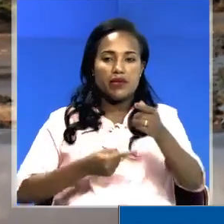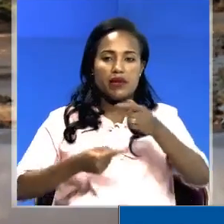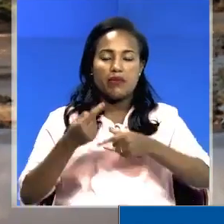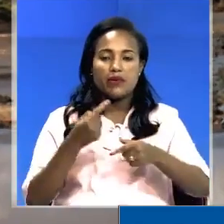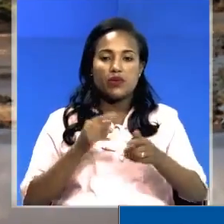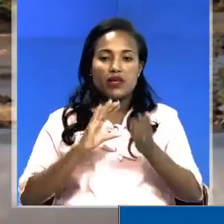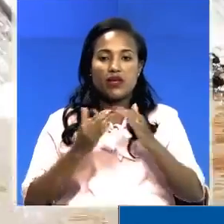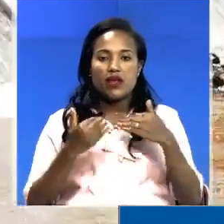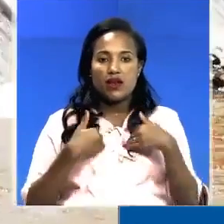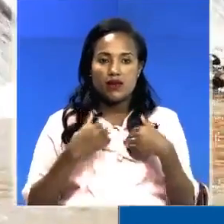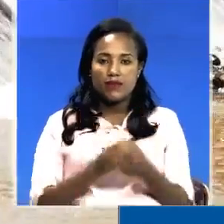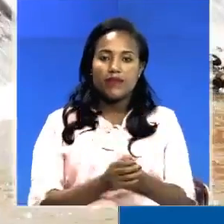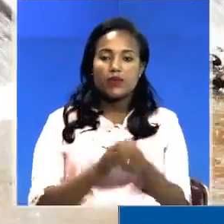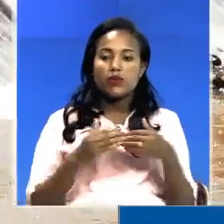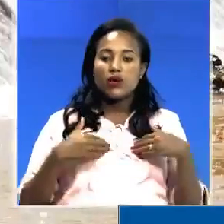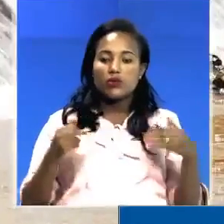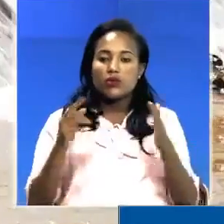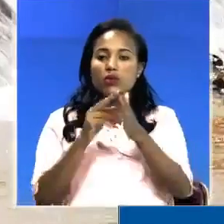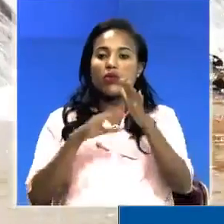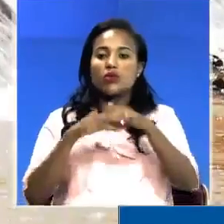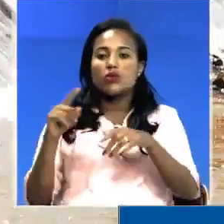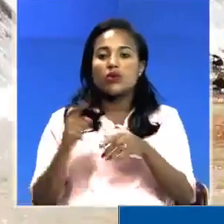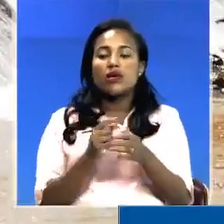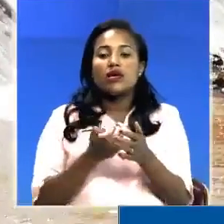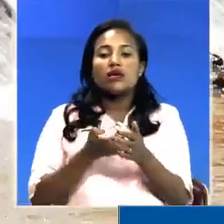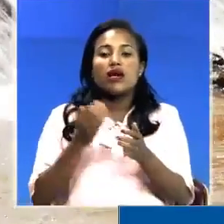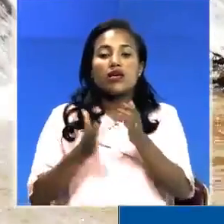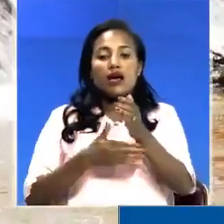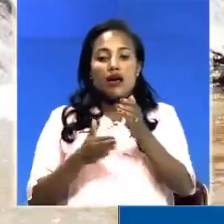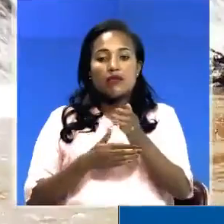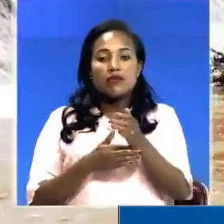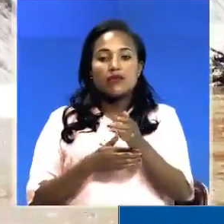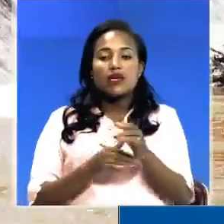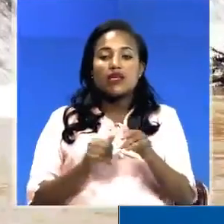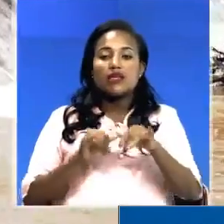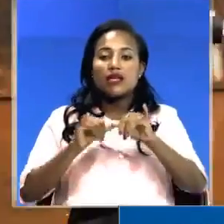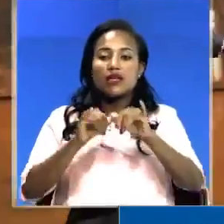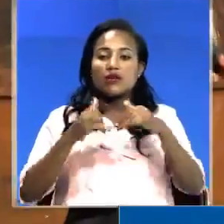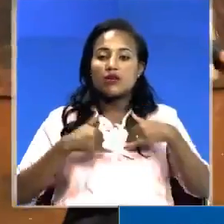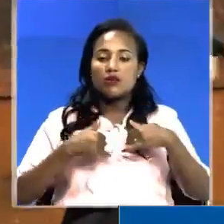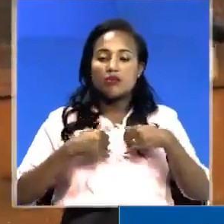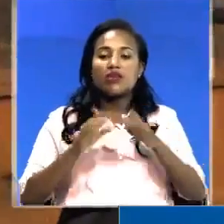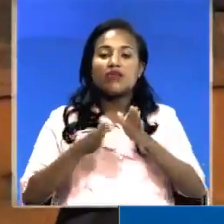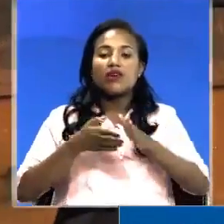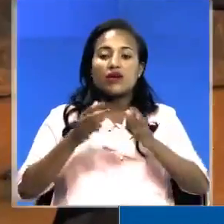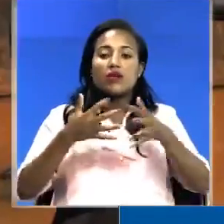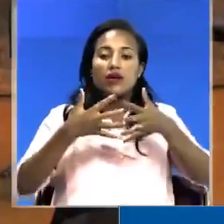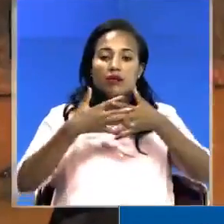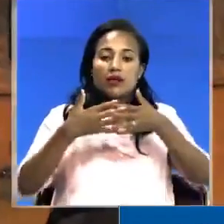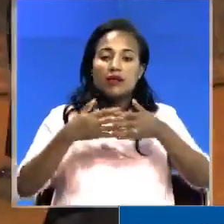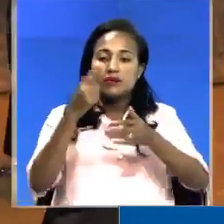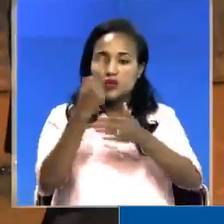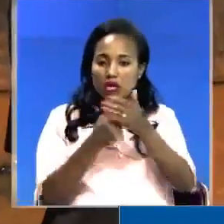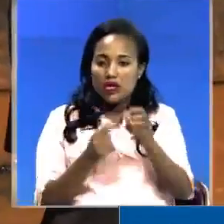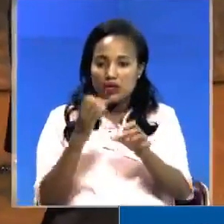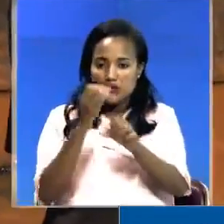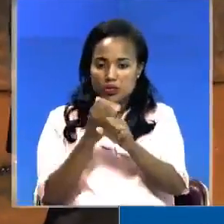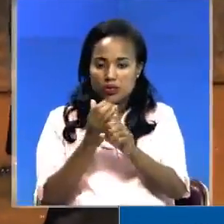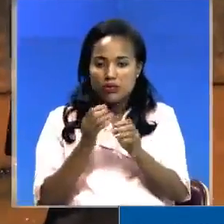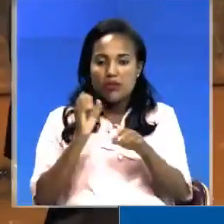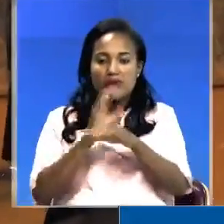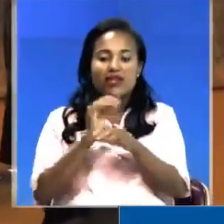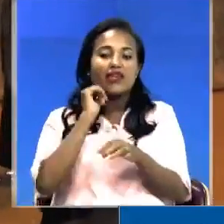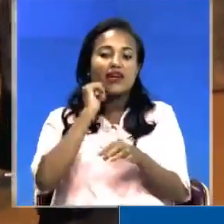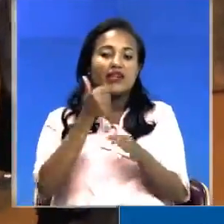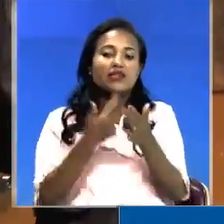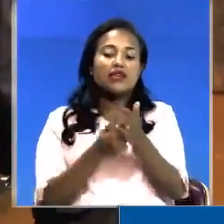ሁኔታ ነው አለ። ወጣቱ ህገወጥ ሆኖ ያሳሃብቱን ከመጉዳት ስራው ቀጣይነት እንዲኖረው በተፈቀደው መረብ ብቻ እንዲያጠምዱ ይመክራል። ነገ እነዚህ